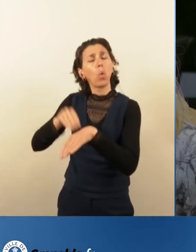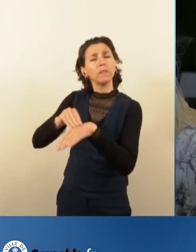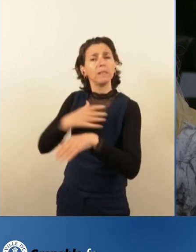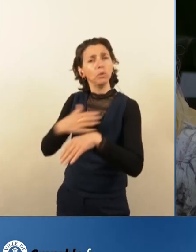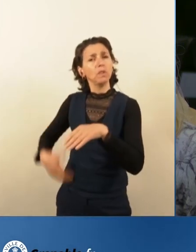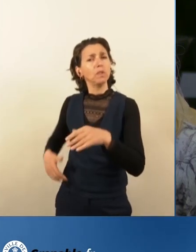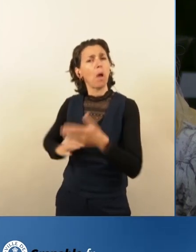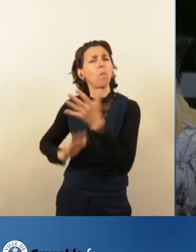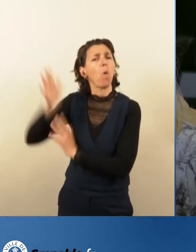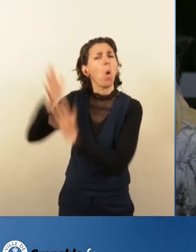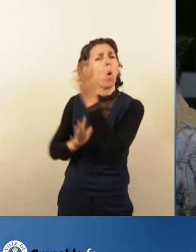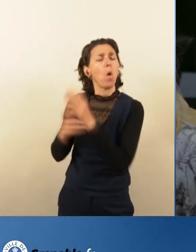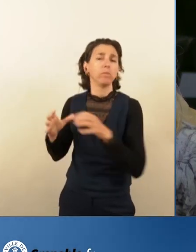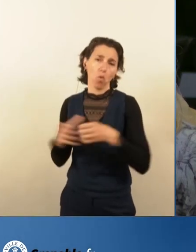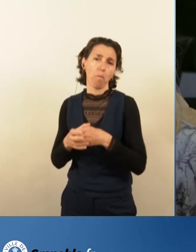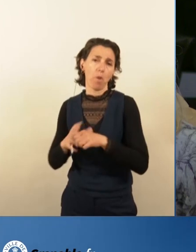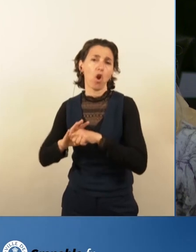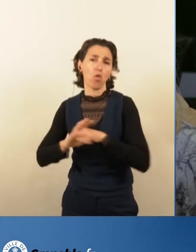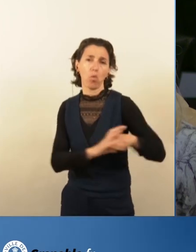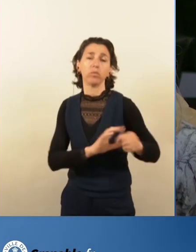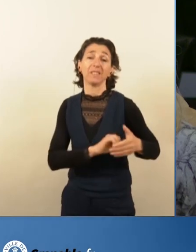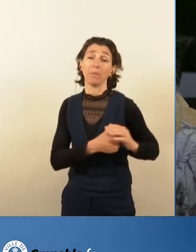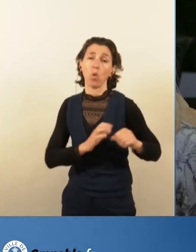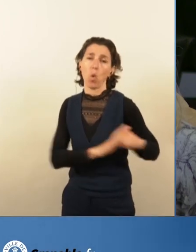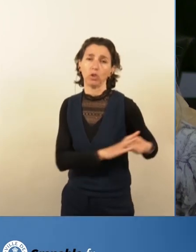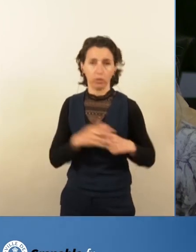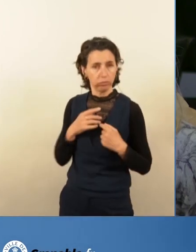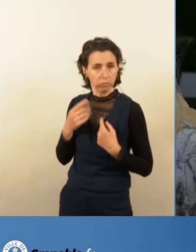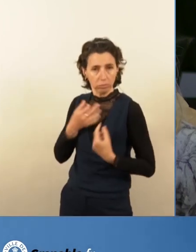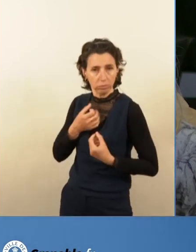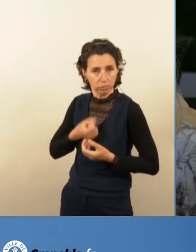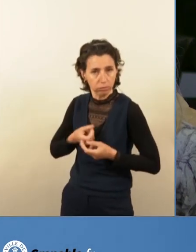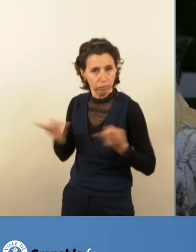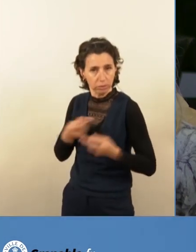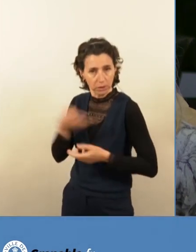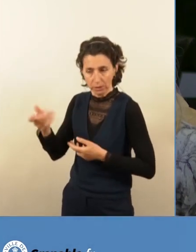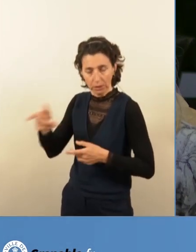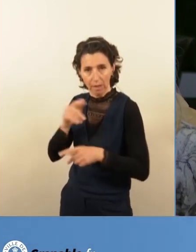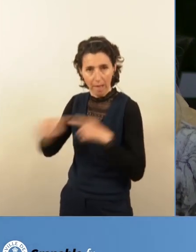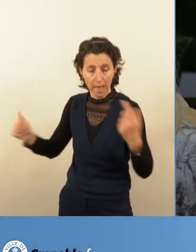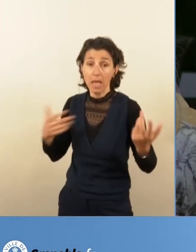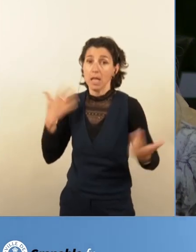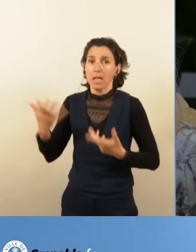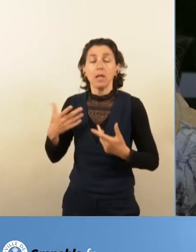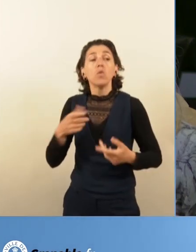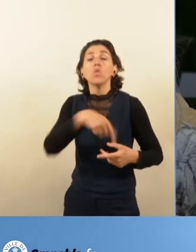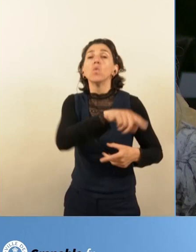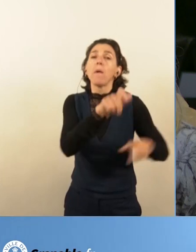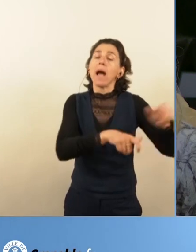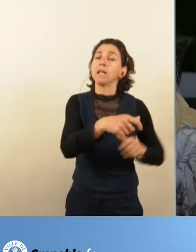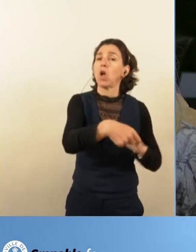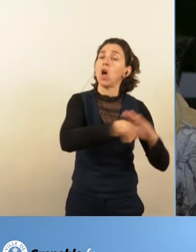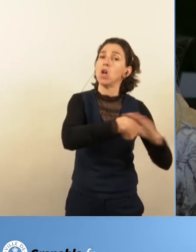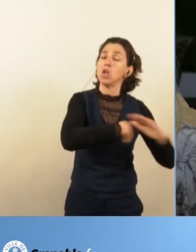criminel de l'extrême gauche qui a été revendiqué comme tel une réflexion qui coûte très cher ont contribuable puisque je le rappelle